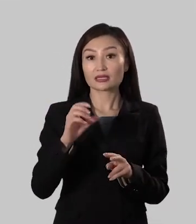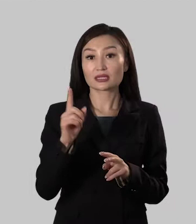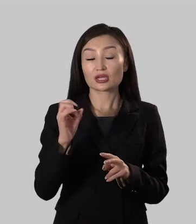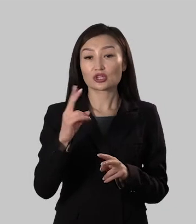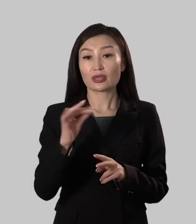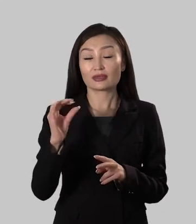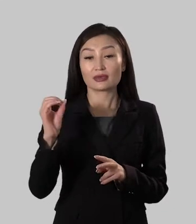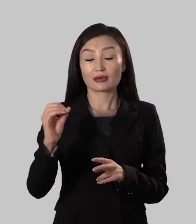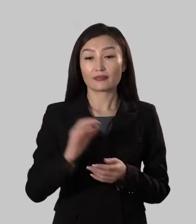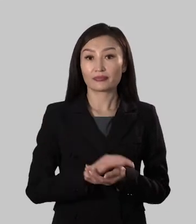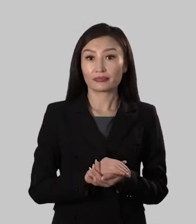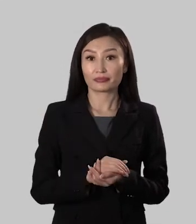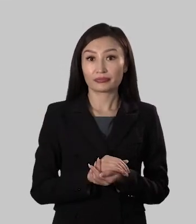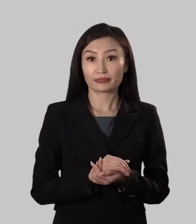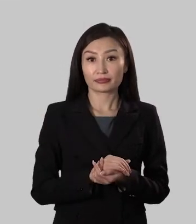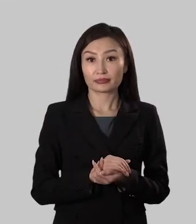значение.